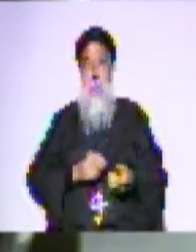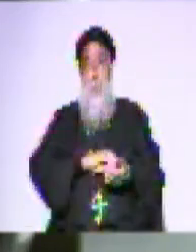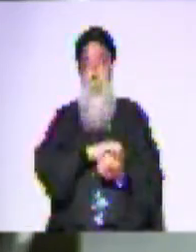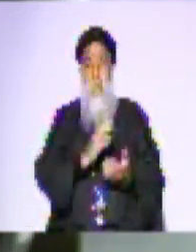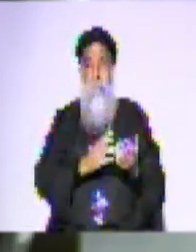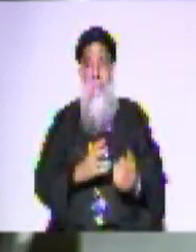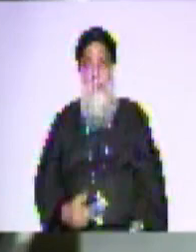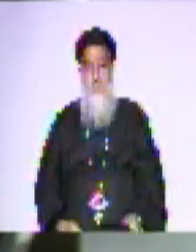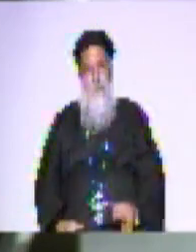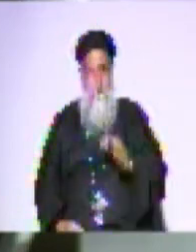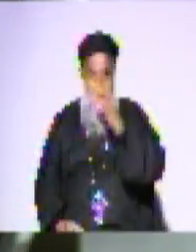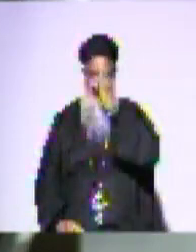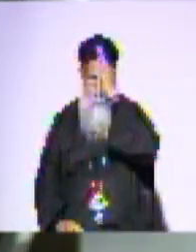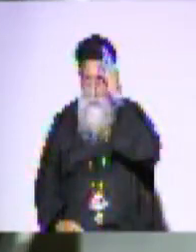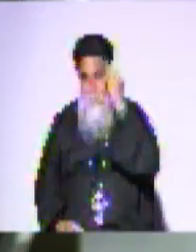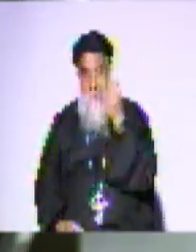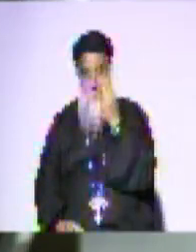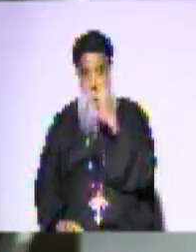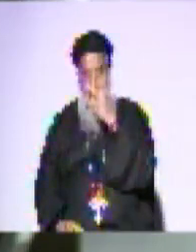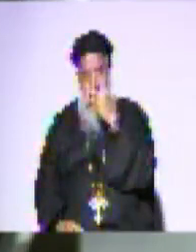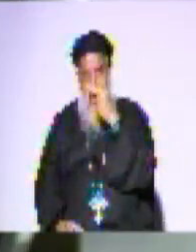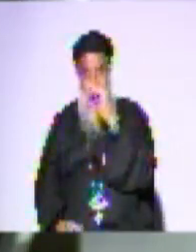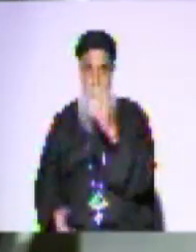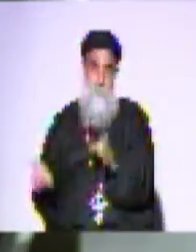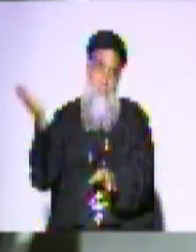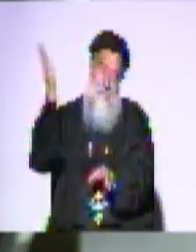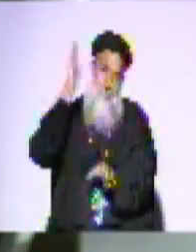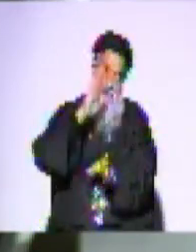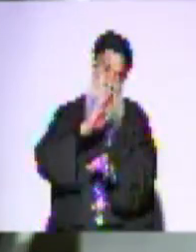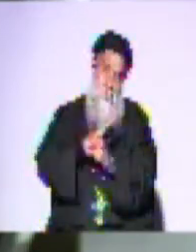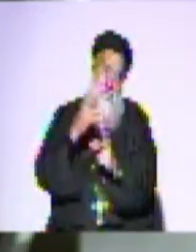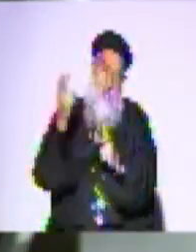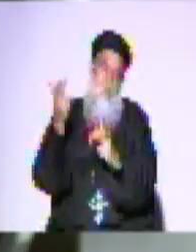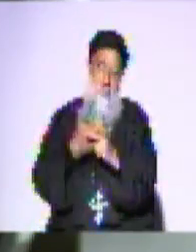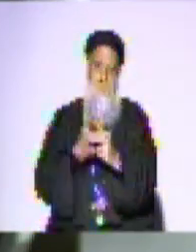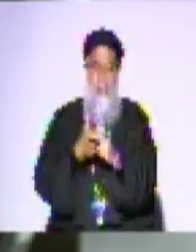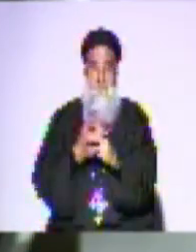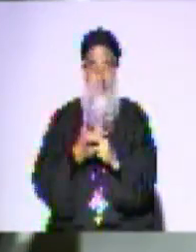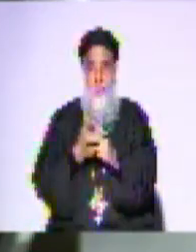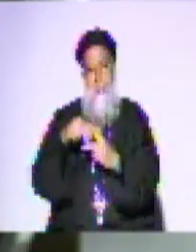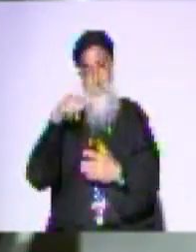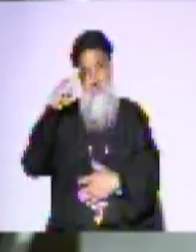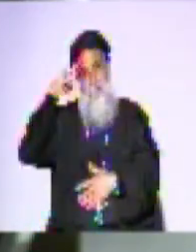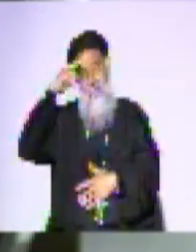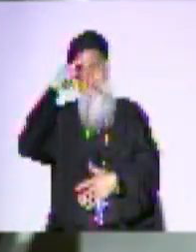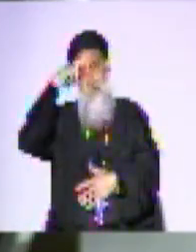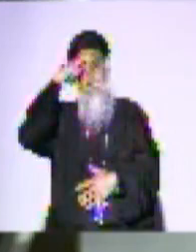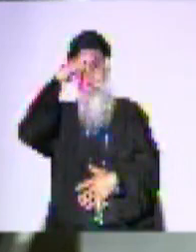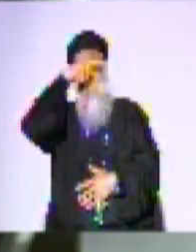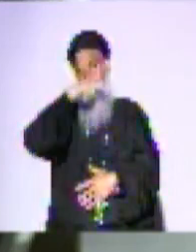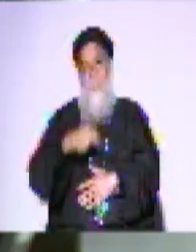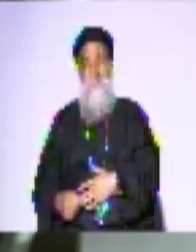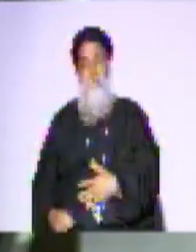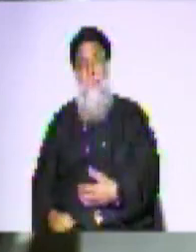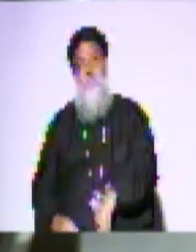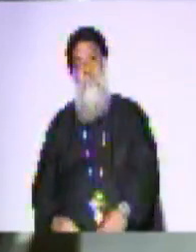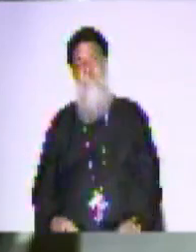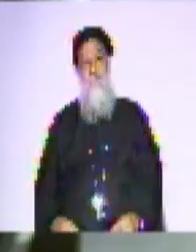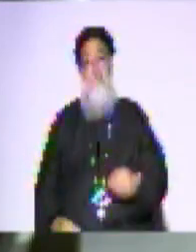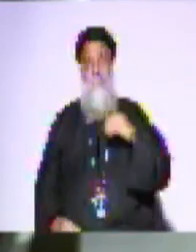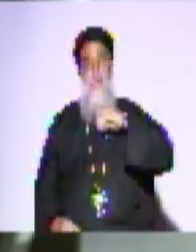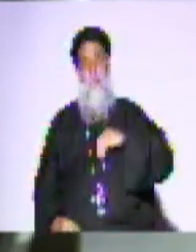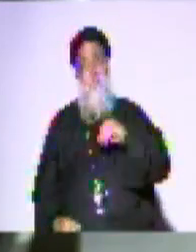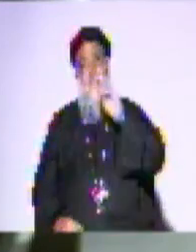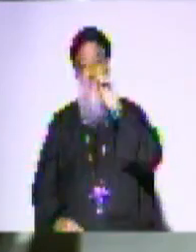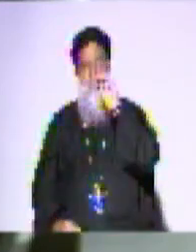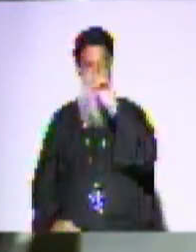جايب حادثتين ماتوا ناس بطريقة صعبة يعني أي. فعايز يقول